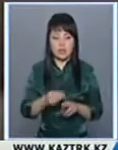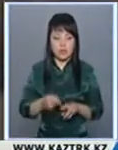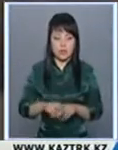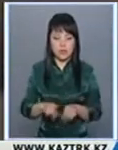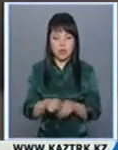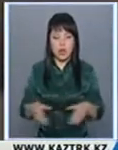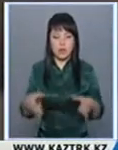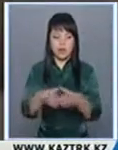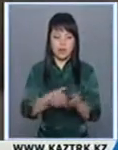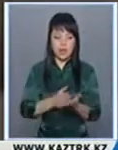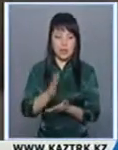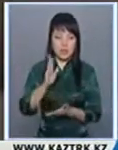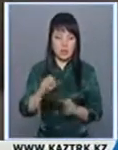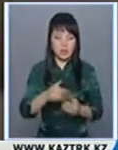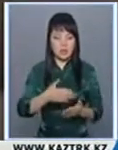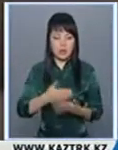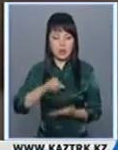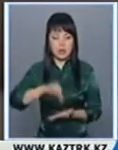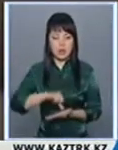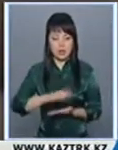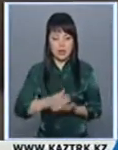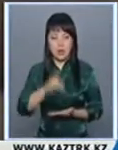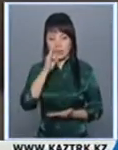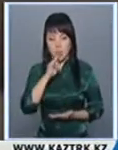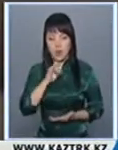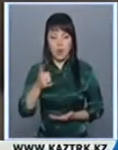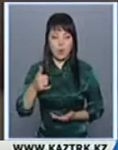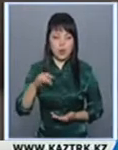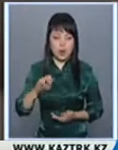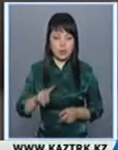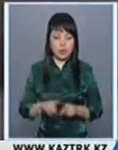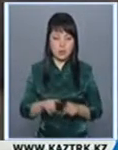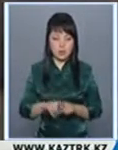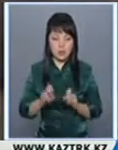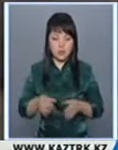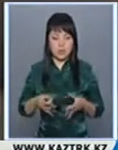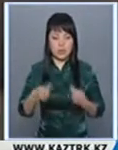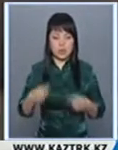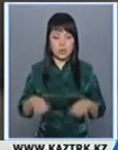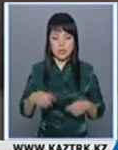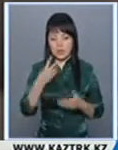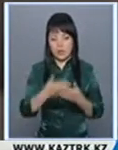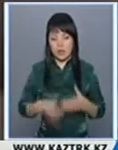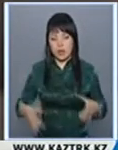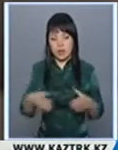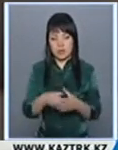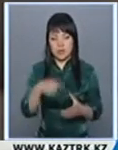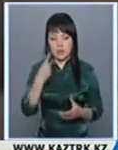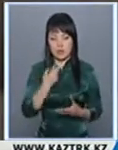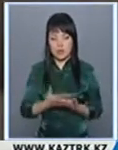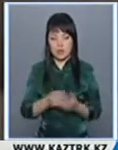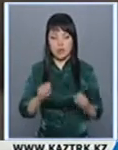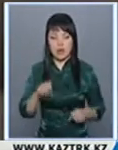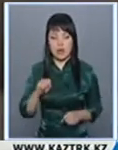компаниялар стратегиялық негізгі актив саналады. Бұлар мұнай, уран өндіру, шикізат ресурстарын сатумен айналысатын компаниялар. Сондықтан